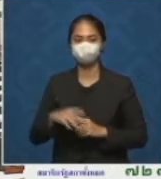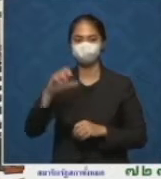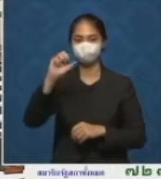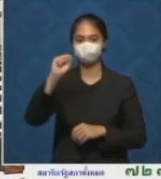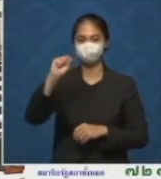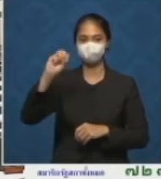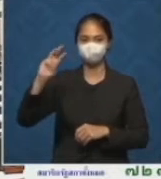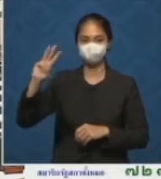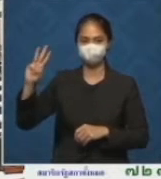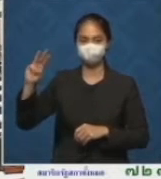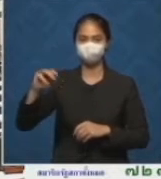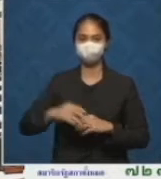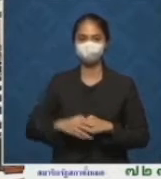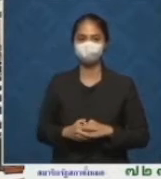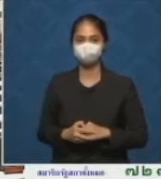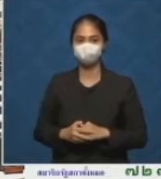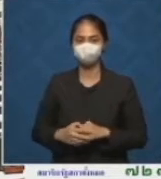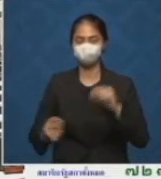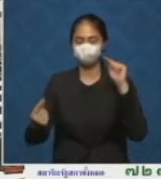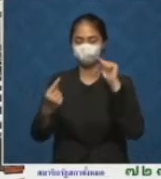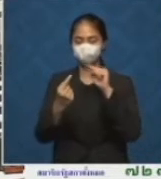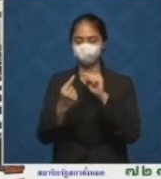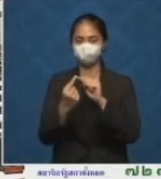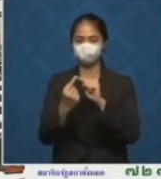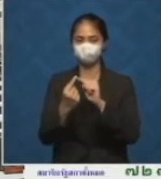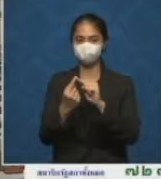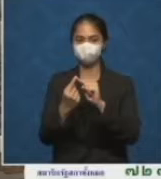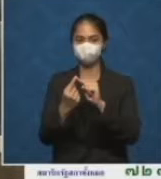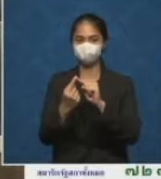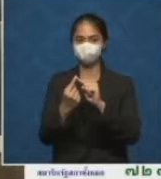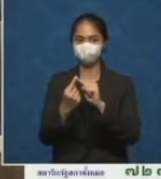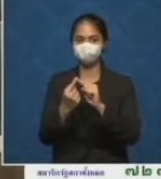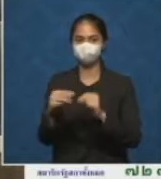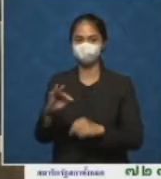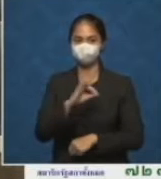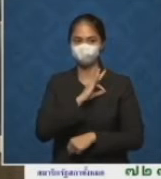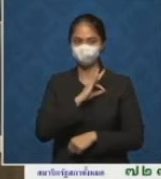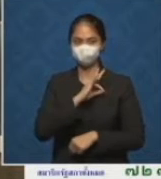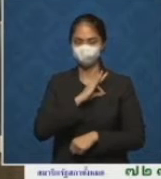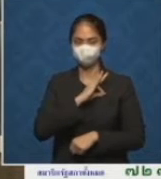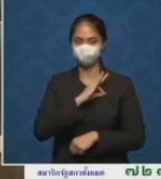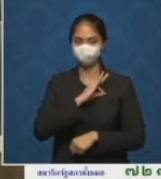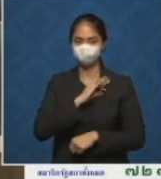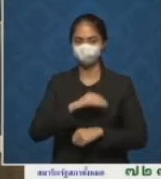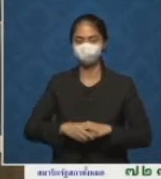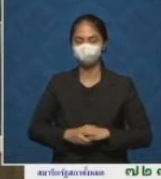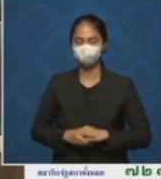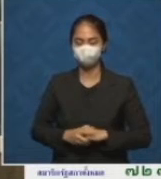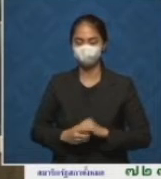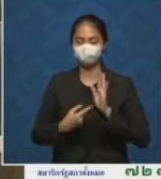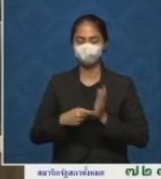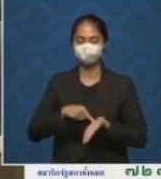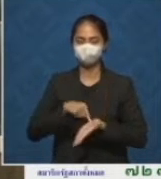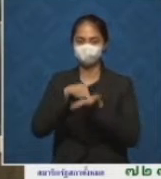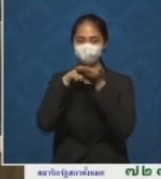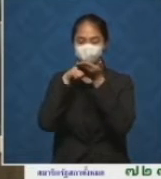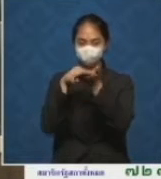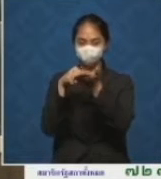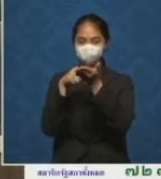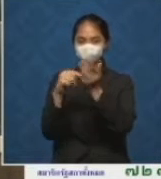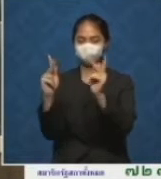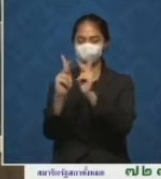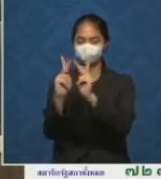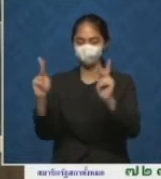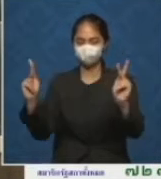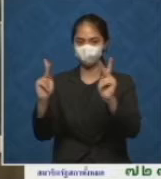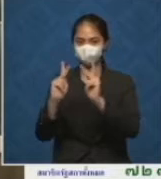วุฒิสภาในฐานะสมาชิกรัฐสภาขอเสนอรายชื่อกรรมาธิ